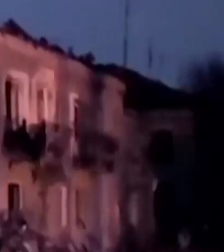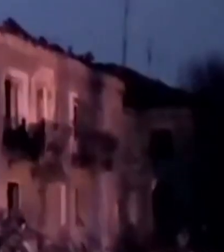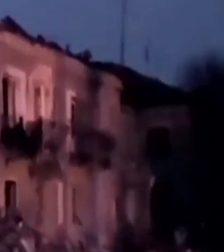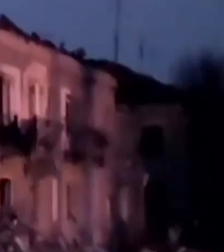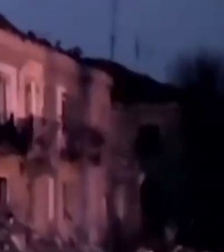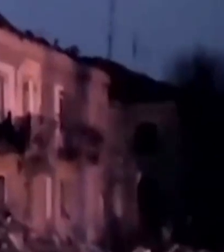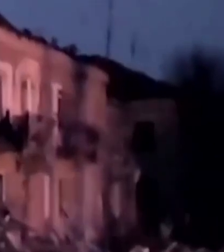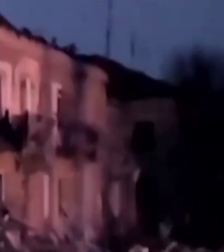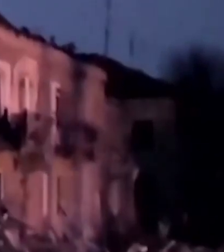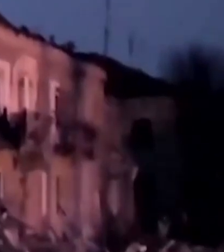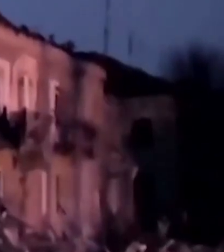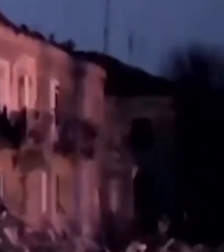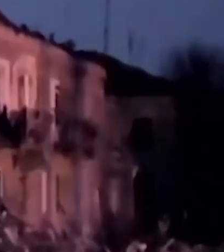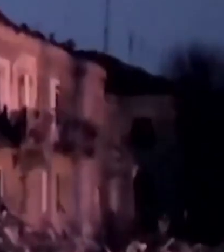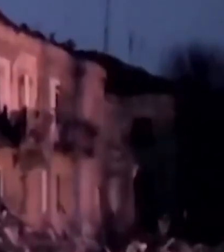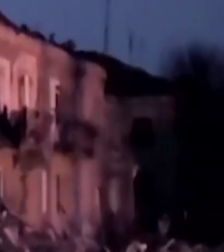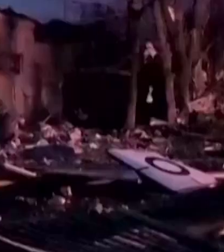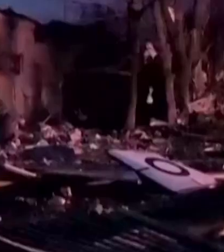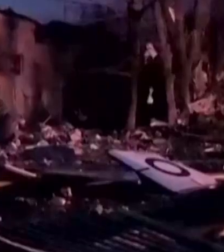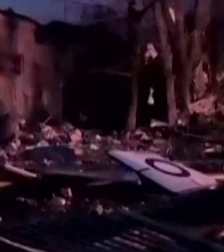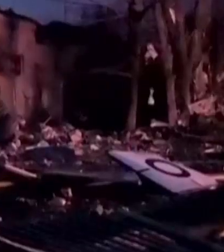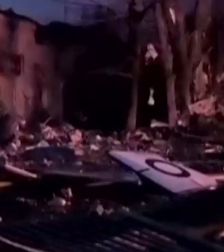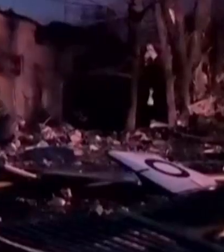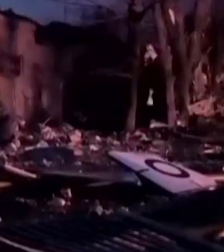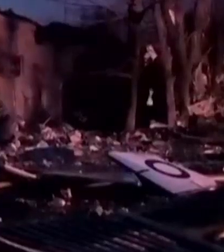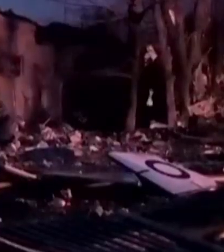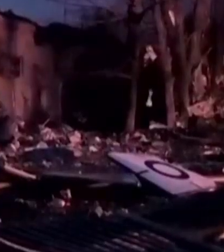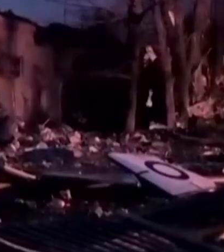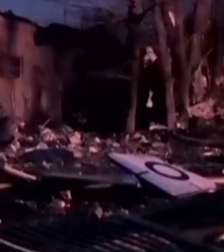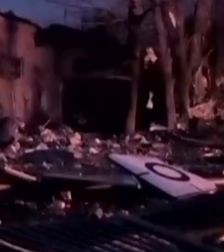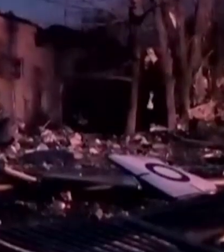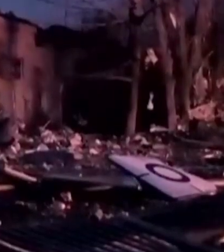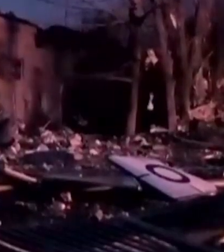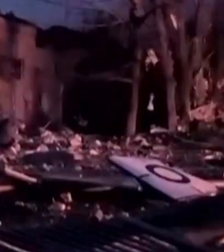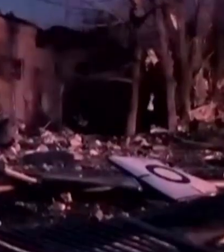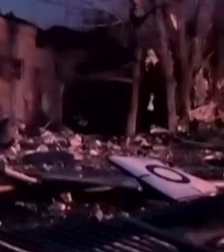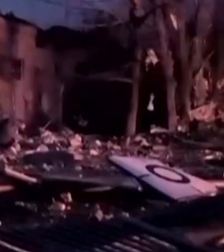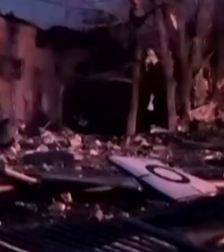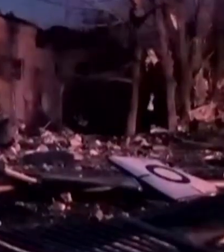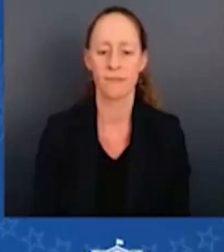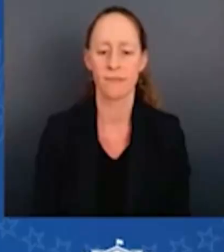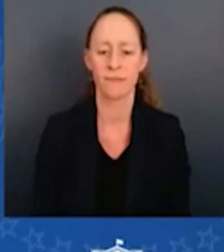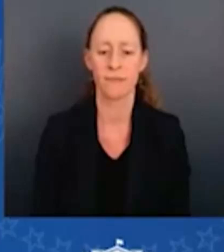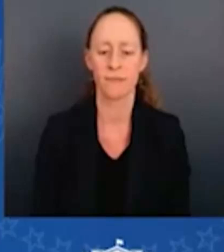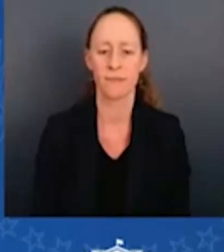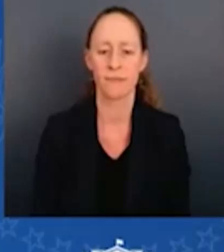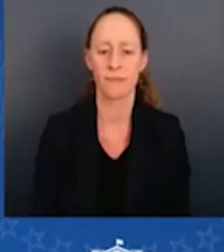pangangasiwa. Inanunsyo na rin ni President Biden ang karagdagang tulong at donasyon sa Ukraine.